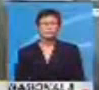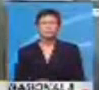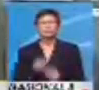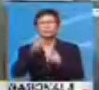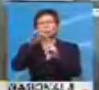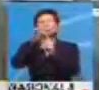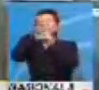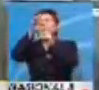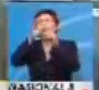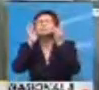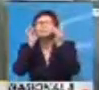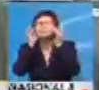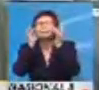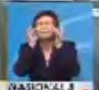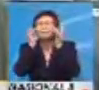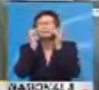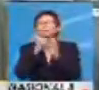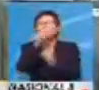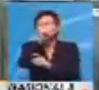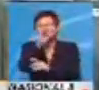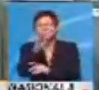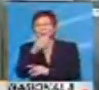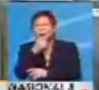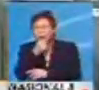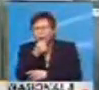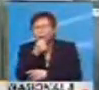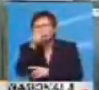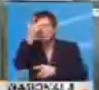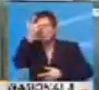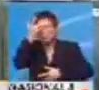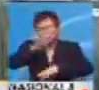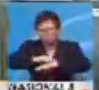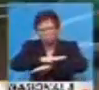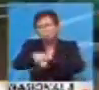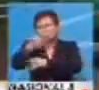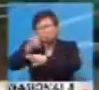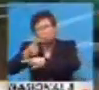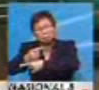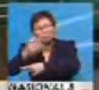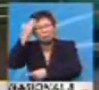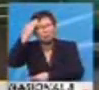tapi kalau TV itu adalah satu penyakit yang pecah-penyakit